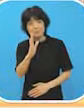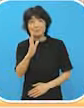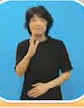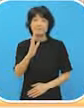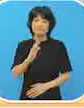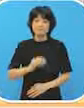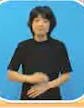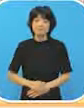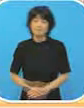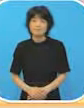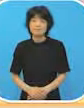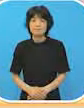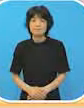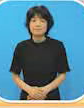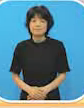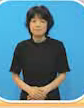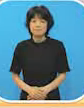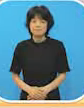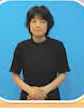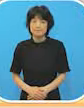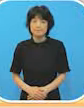んでみませんか。